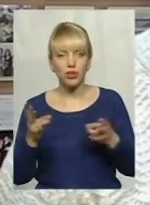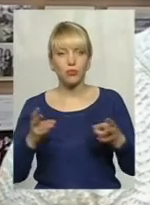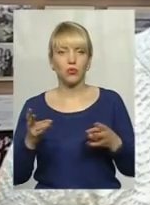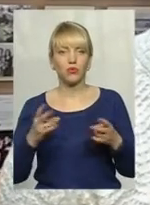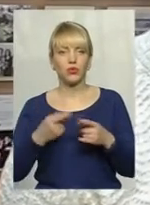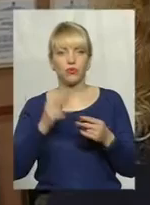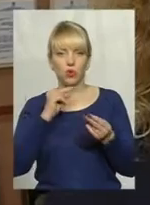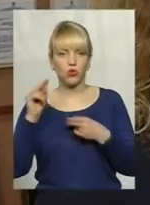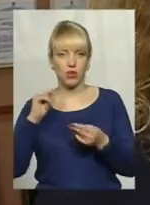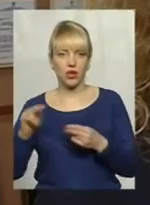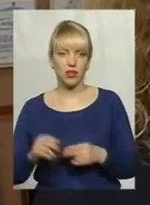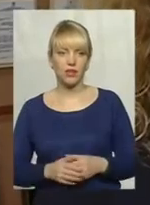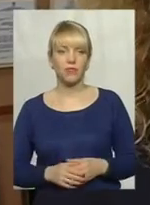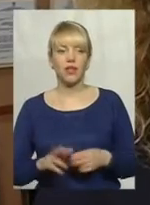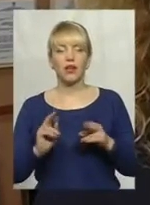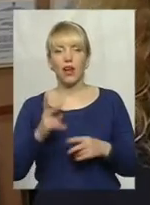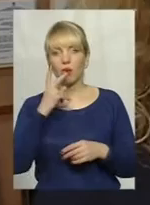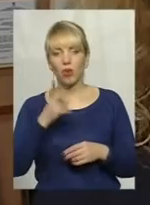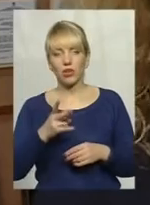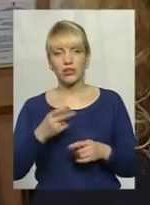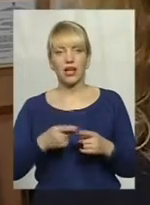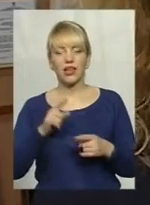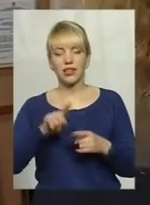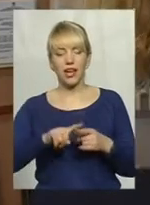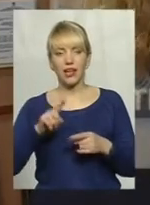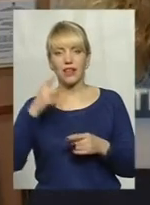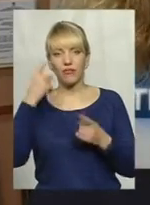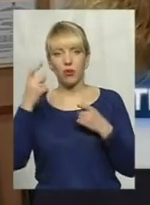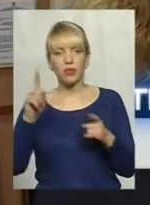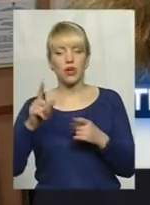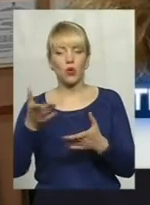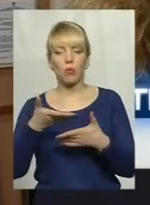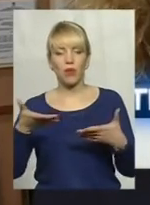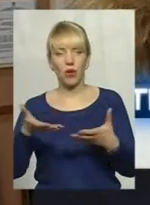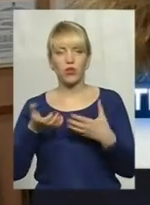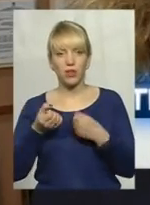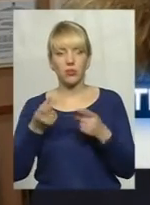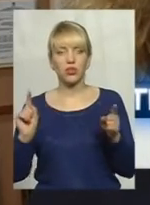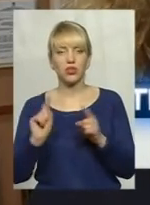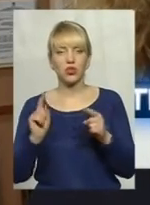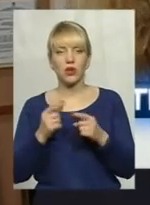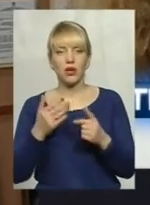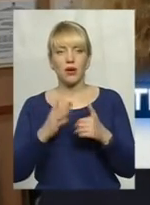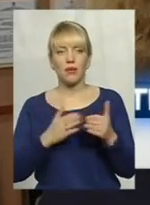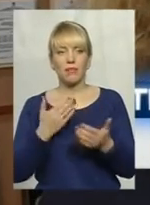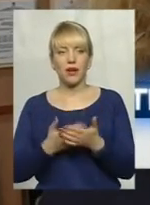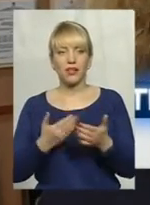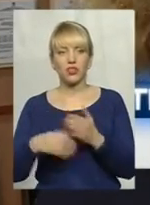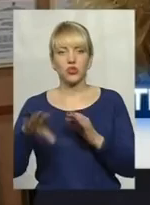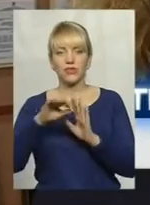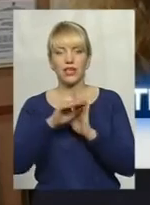ще вдосконалення. Як показала та інформація, яку ми отримали, що практично в усіх регламентах